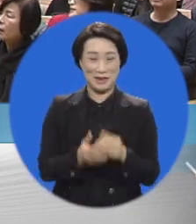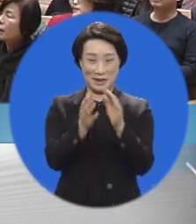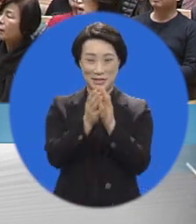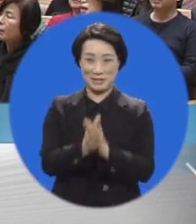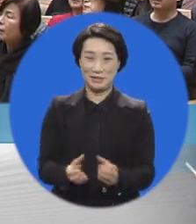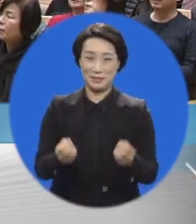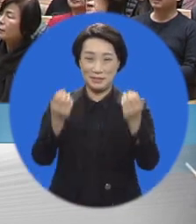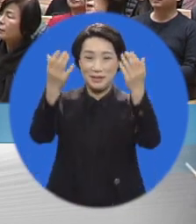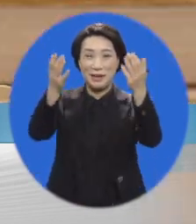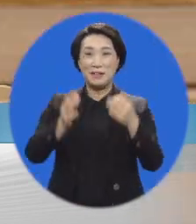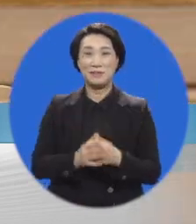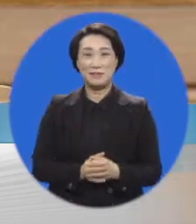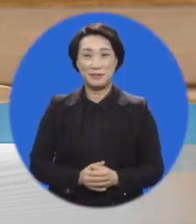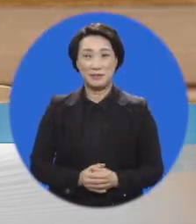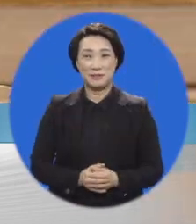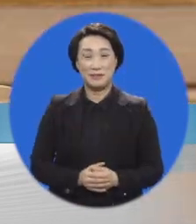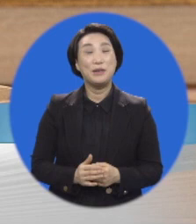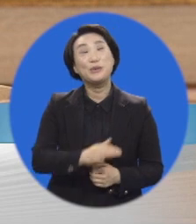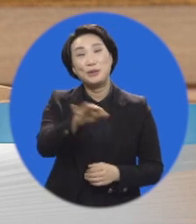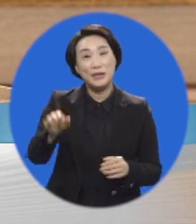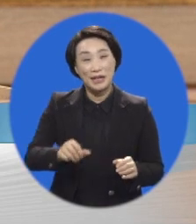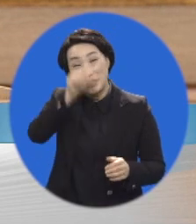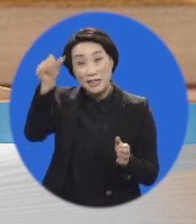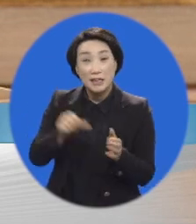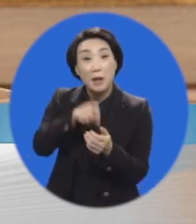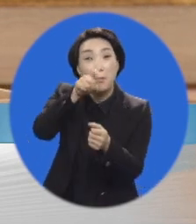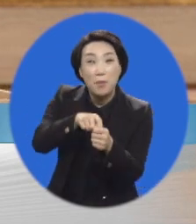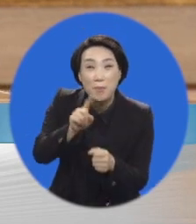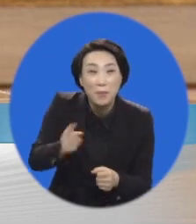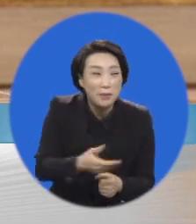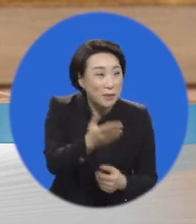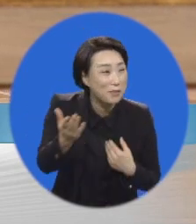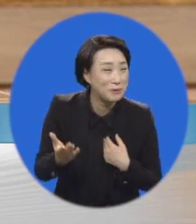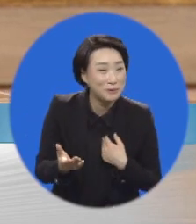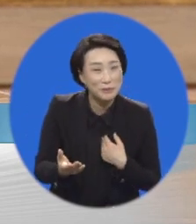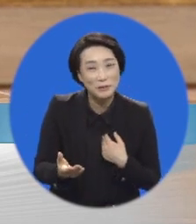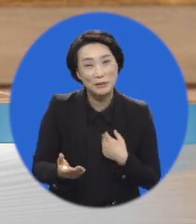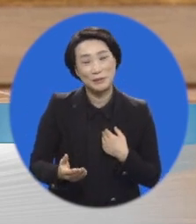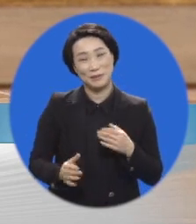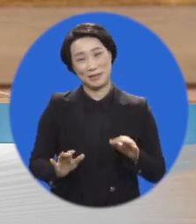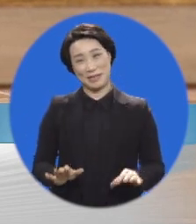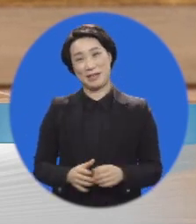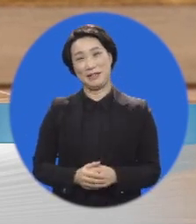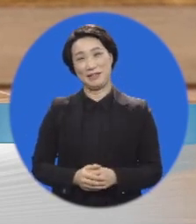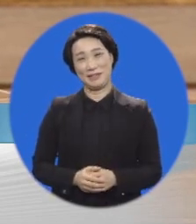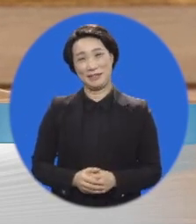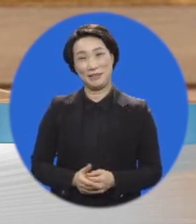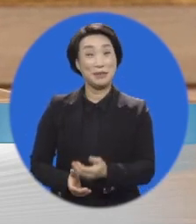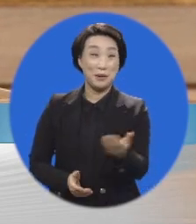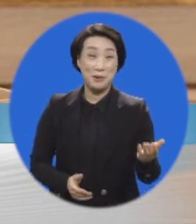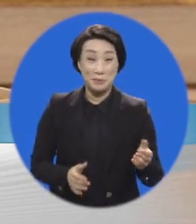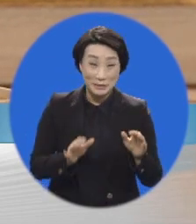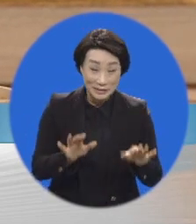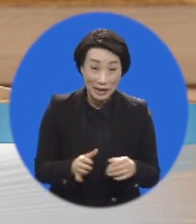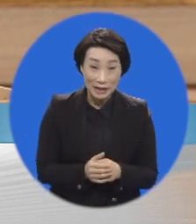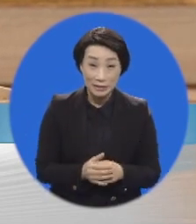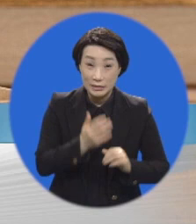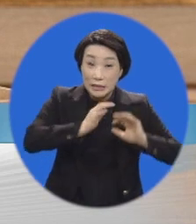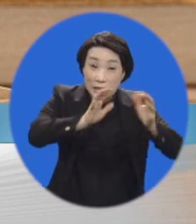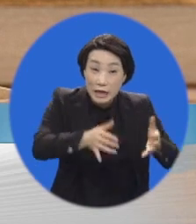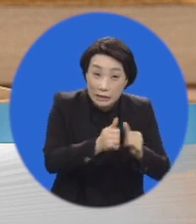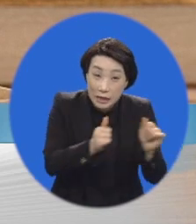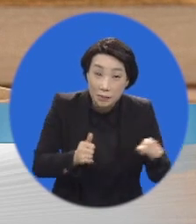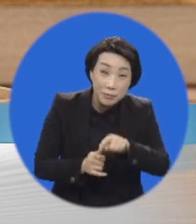할렐루야. 우리가 사는 목적은 무엇이냐 이 말이요. 여러분, 이스라엘